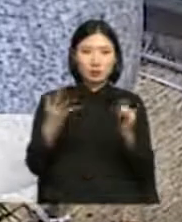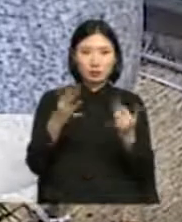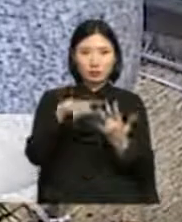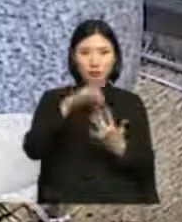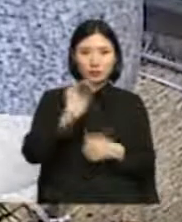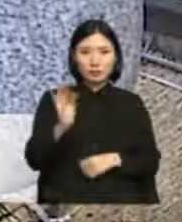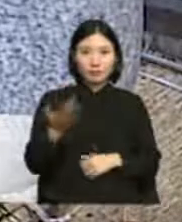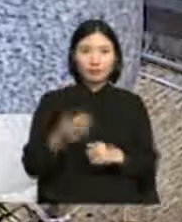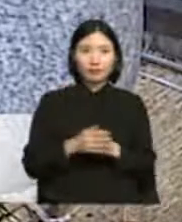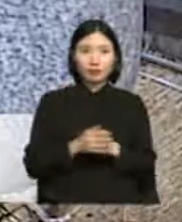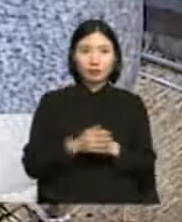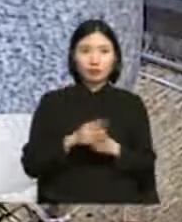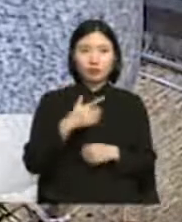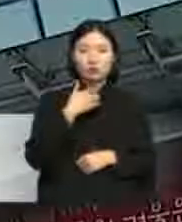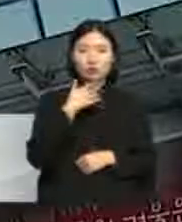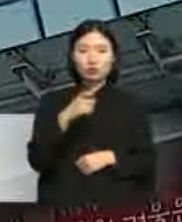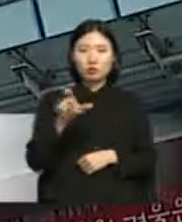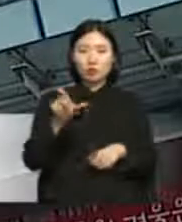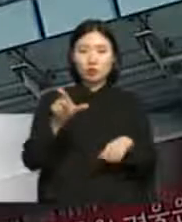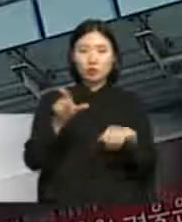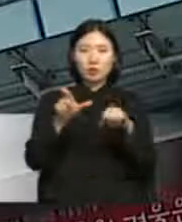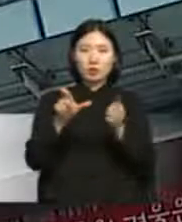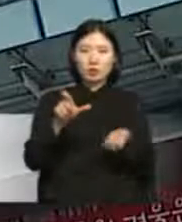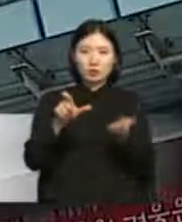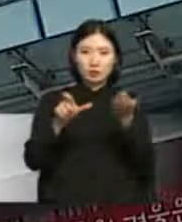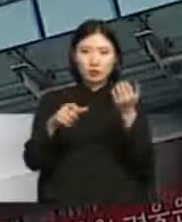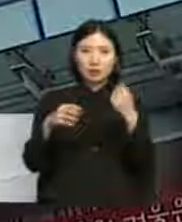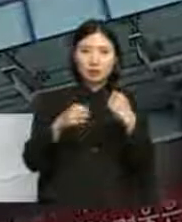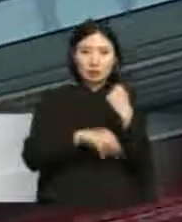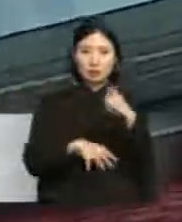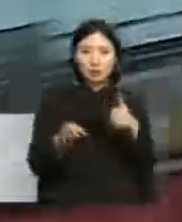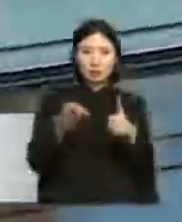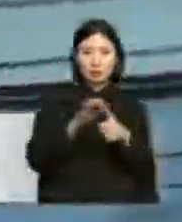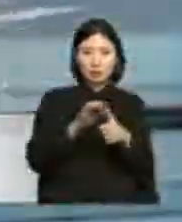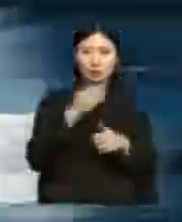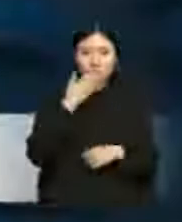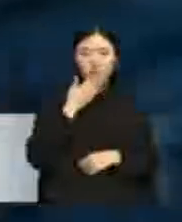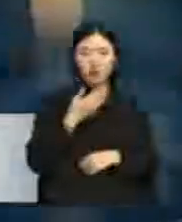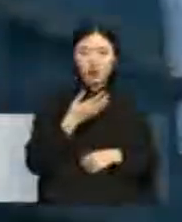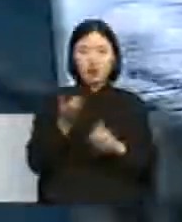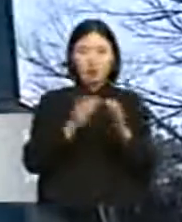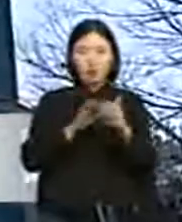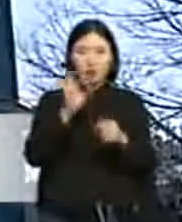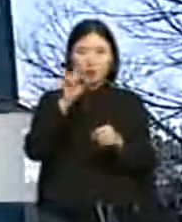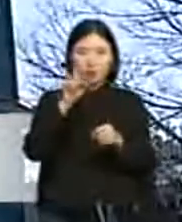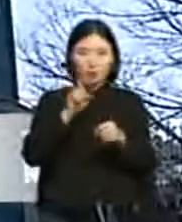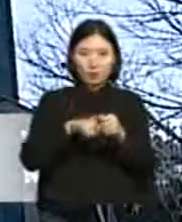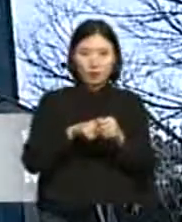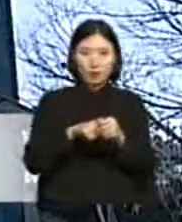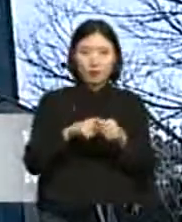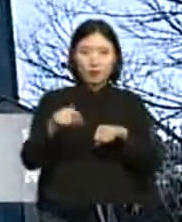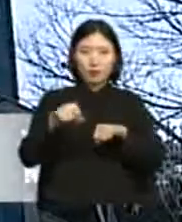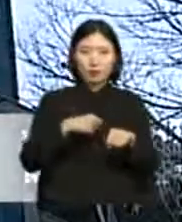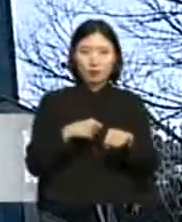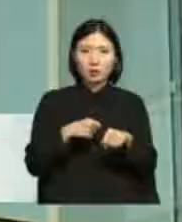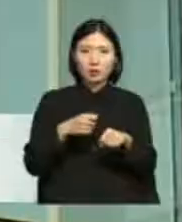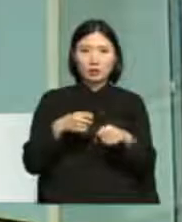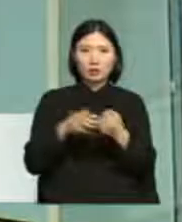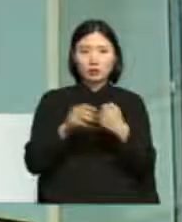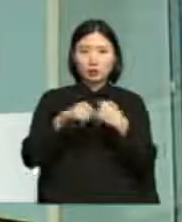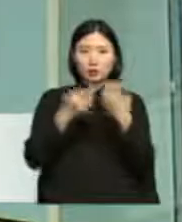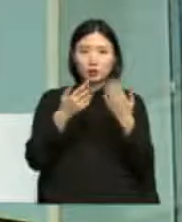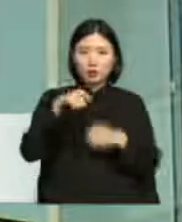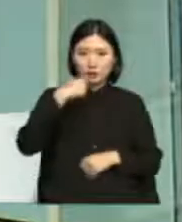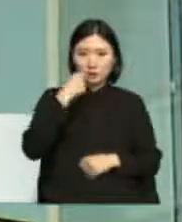선발합니다 65세 이상 기초 연금 수급자가 신청가능한 공익형 활동으로 초등학교 급식 도우미 와